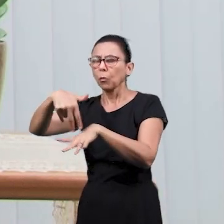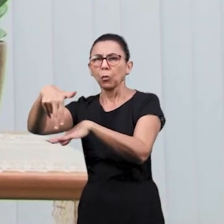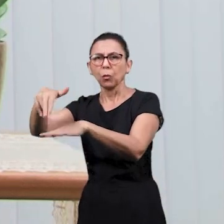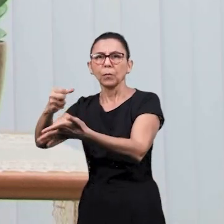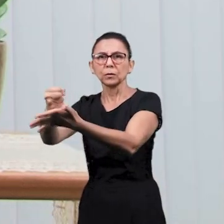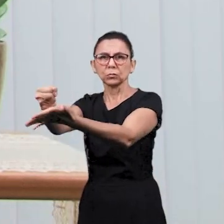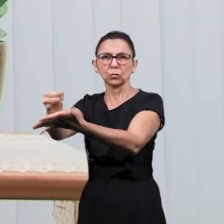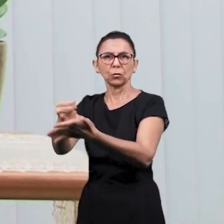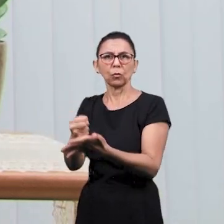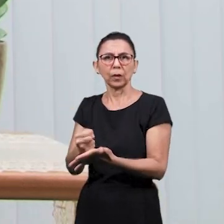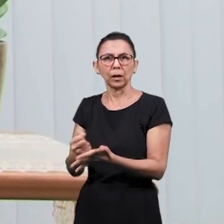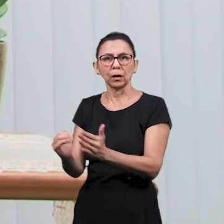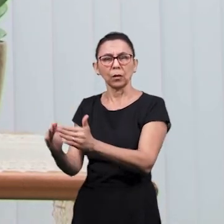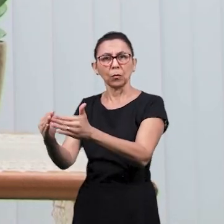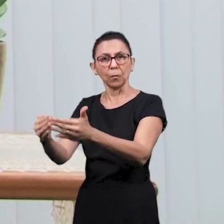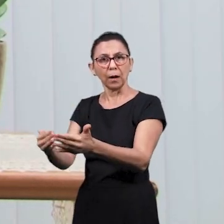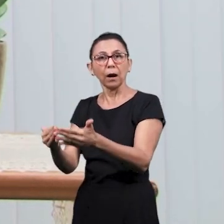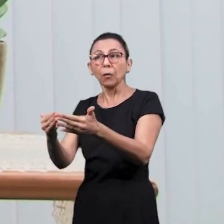ветру